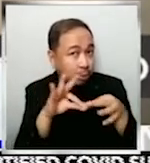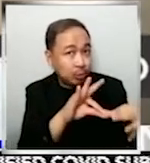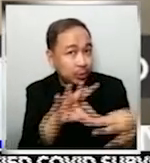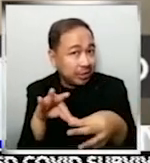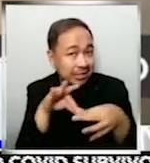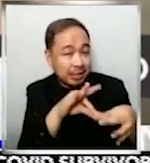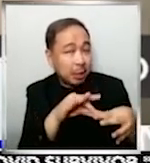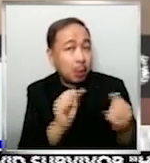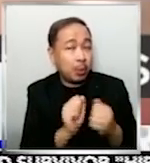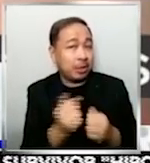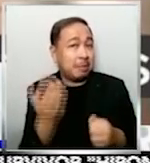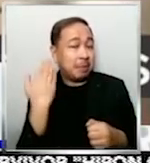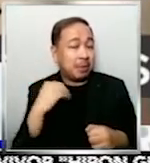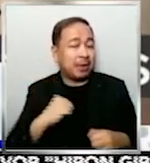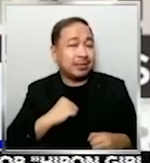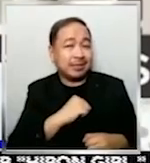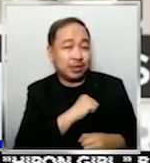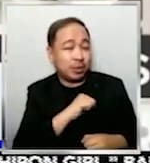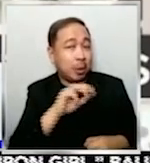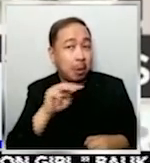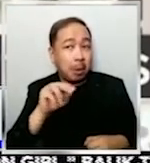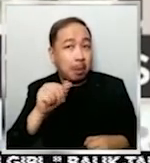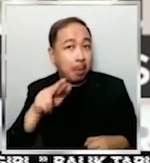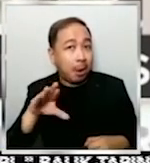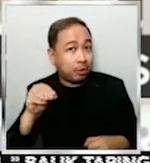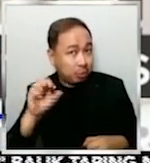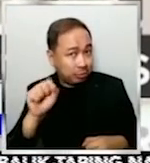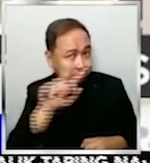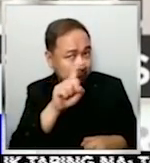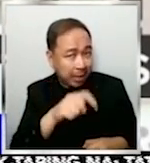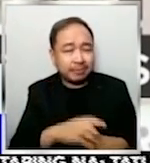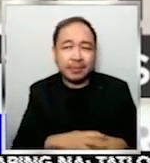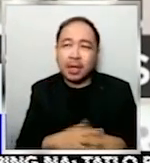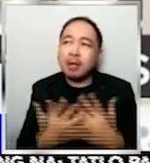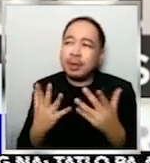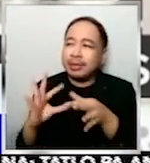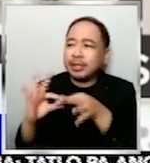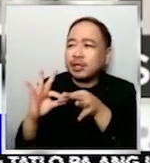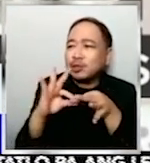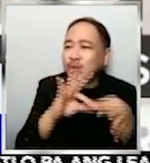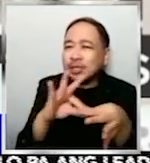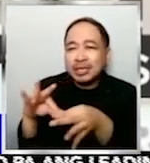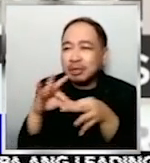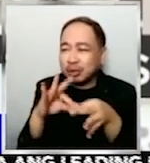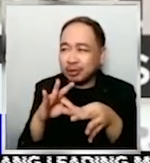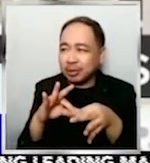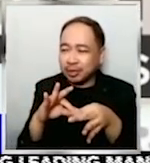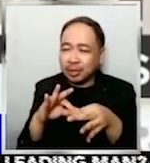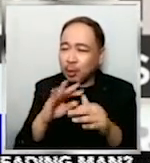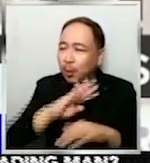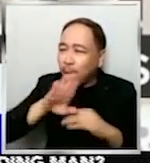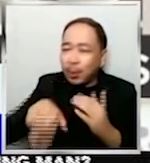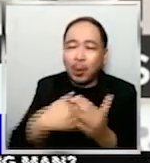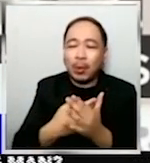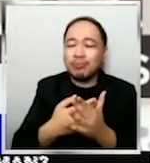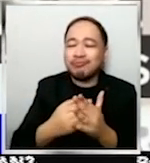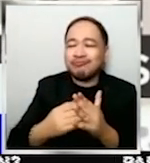Bongbong Marcos? Ang unification, ang lahat na pag-uusap, Lagi yan nakabase